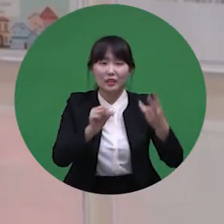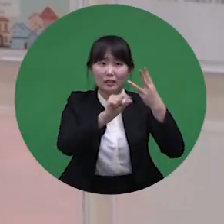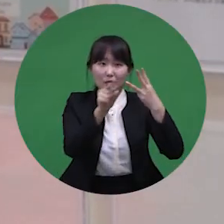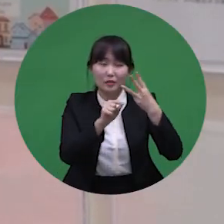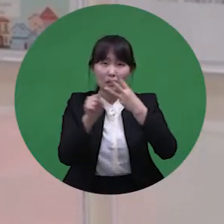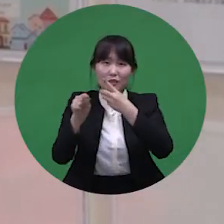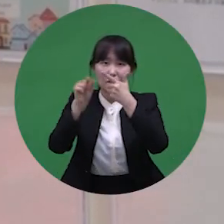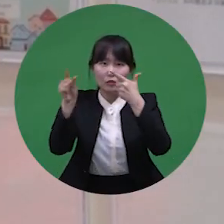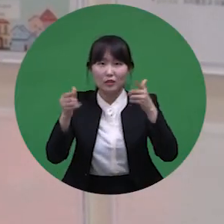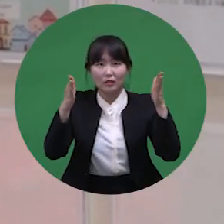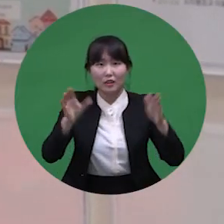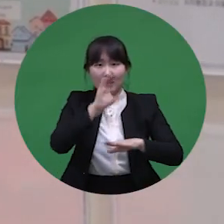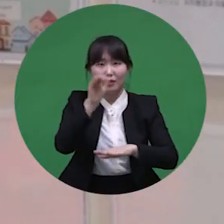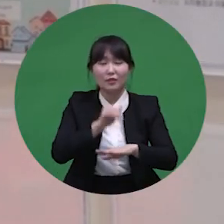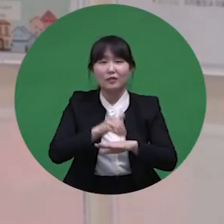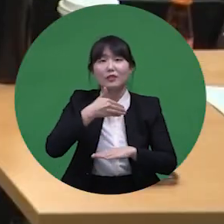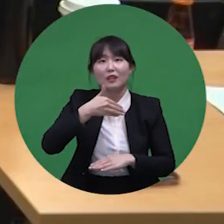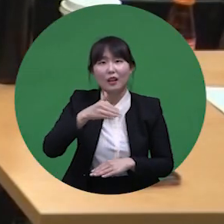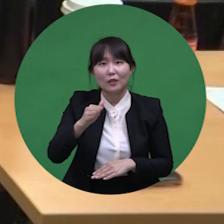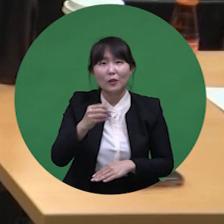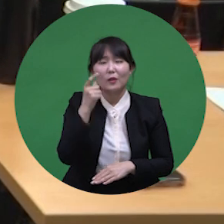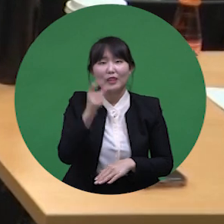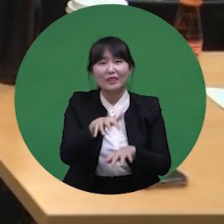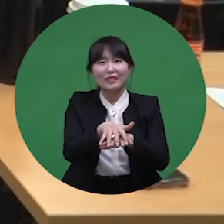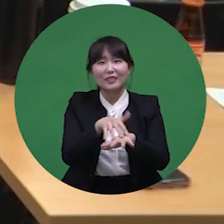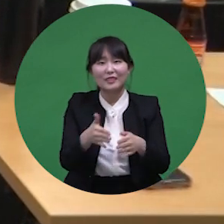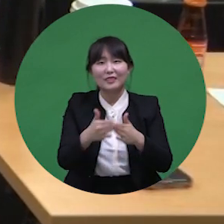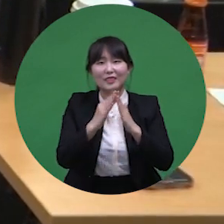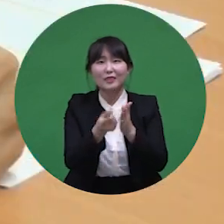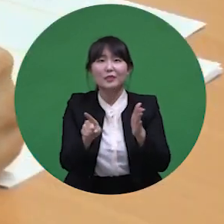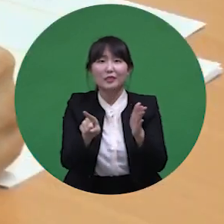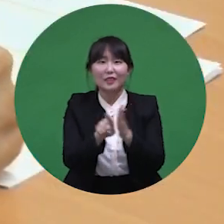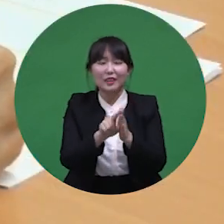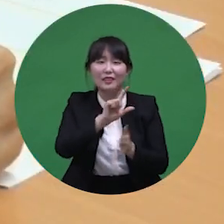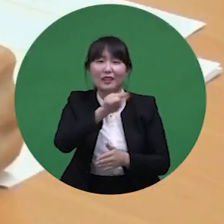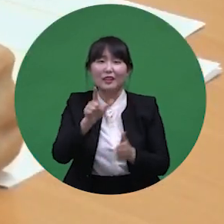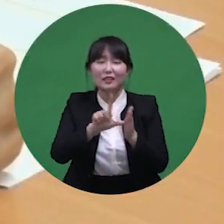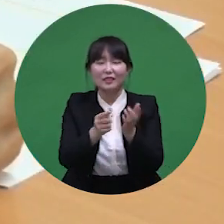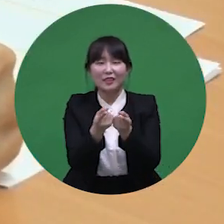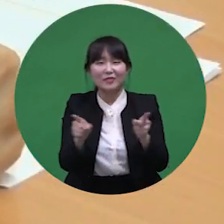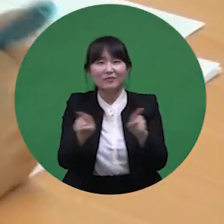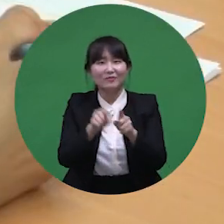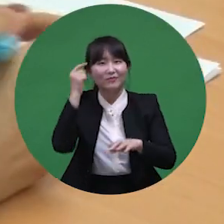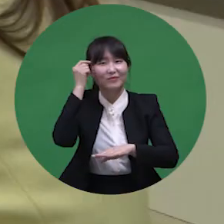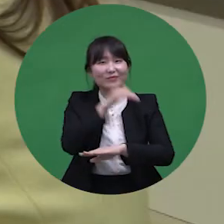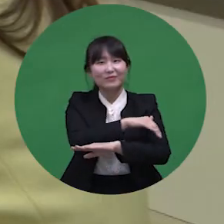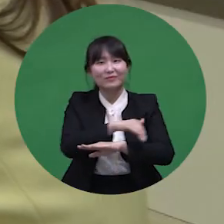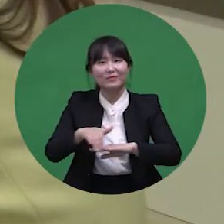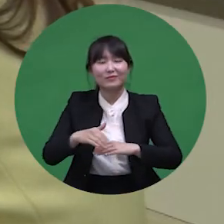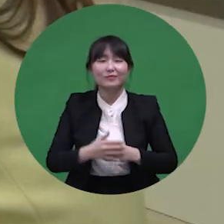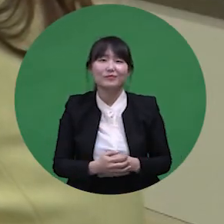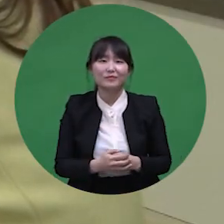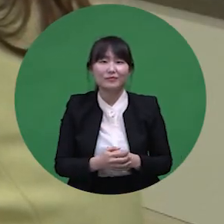3월에서 6월 중에는 워크숍도 가지며 더욱 탄탄한 체계 구축을 위해 다양한 시간을 함께할